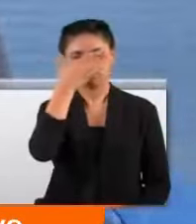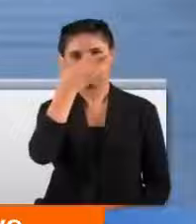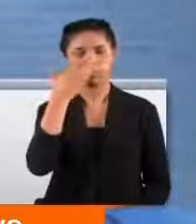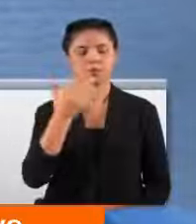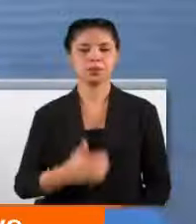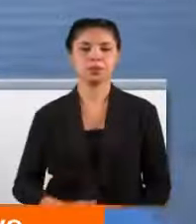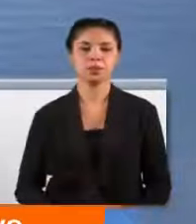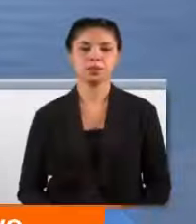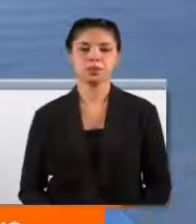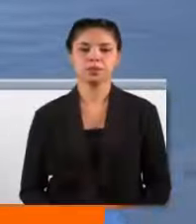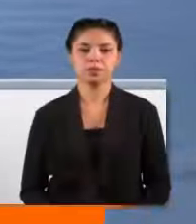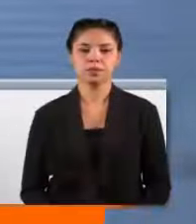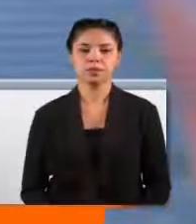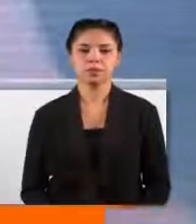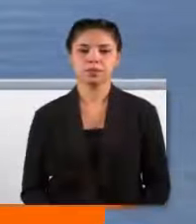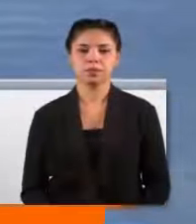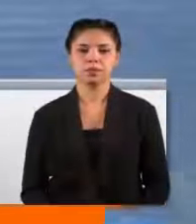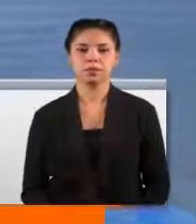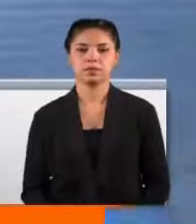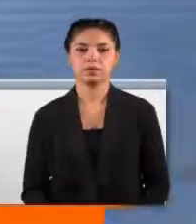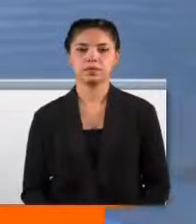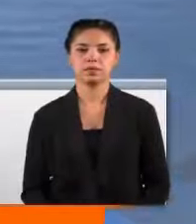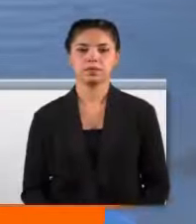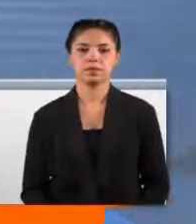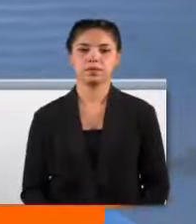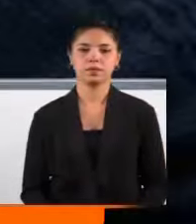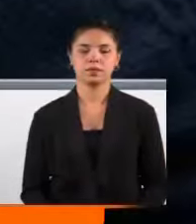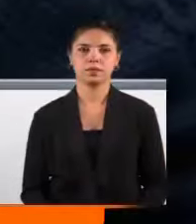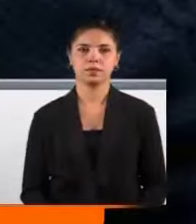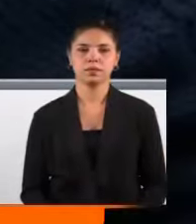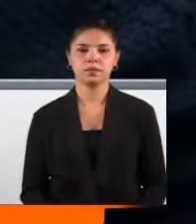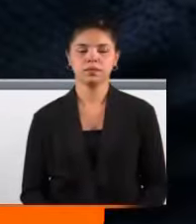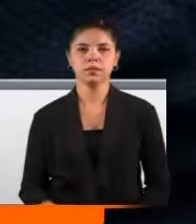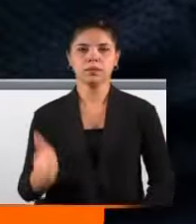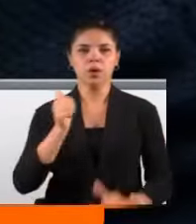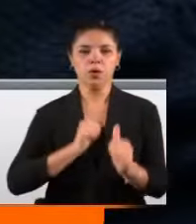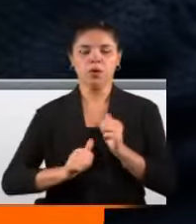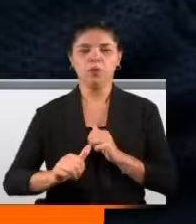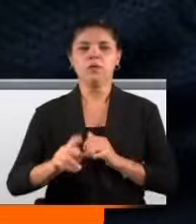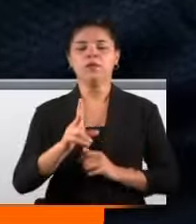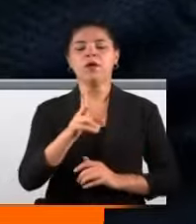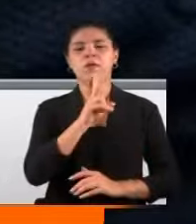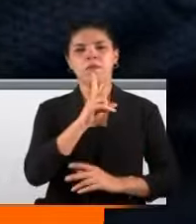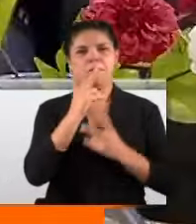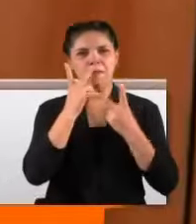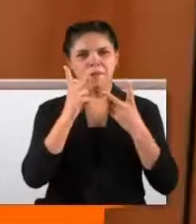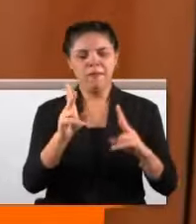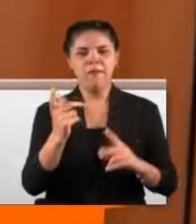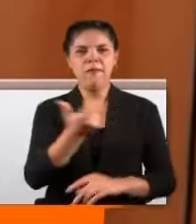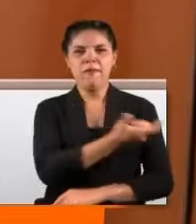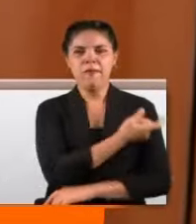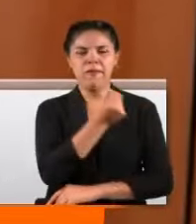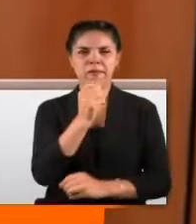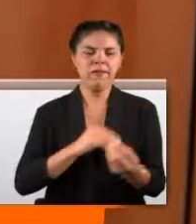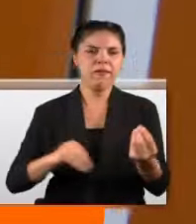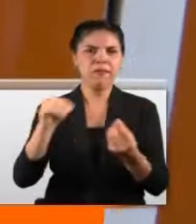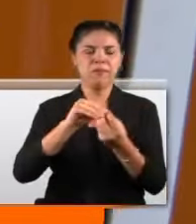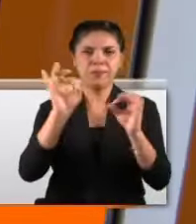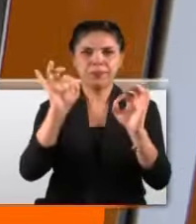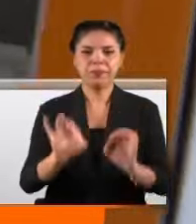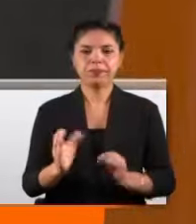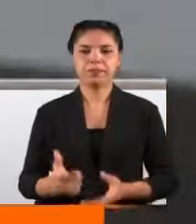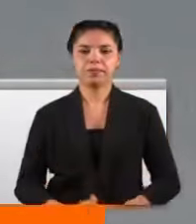Tıp kazandım. Yurtlar güzel ama fiyatlar biraz yüksek açıkçası. Üniversite tercih sonuçları açıklandı. Yurt fiyatları uçuşa geçti.